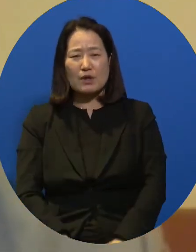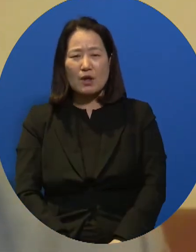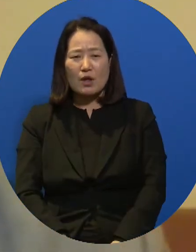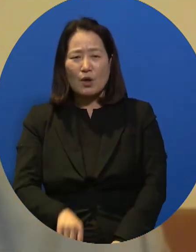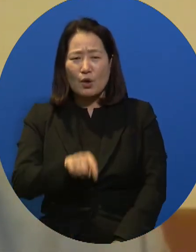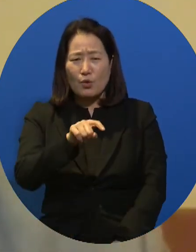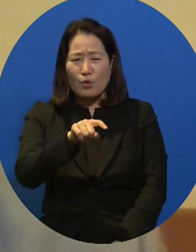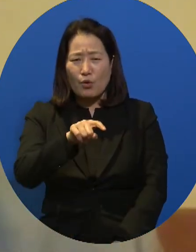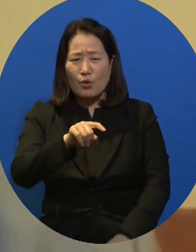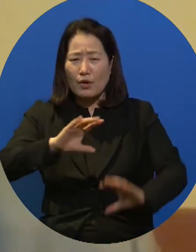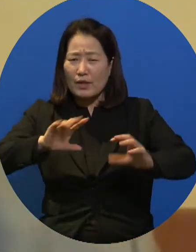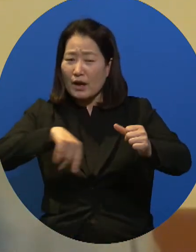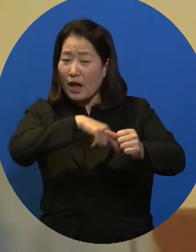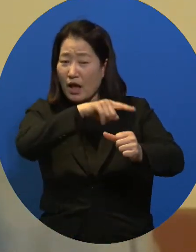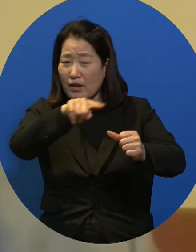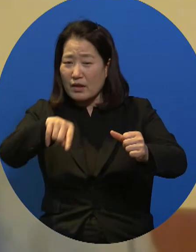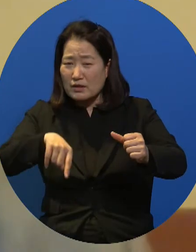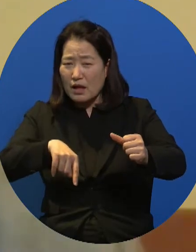심각한 문제입니다.